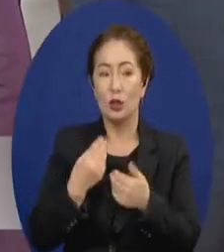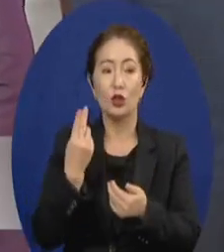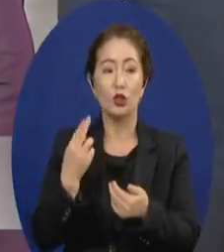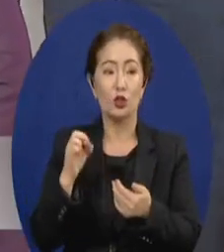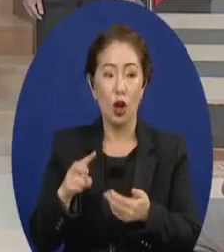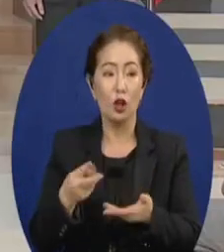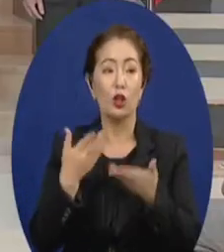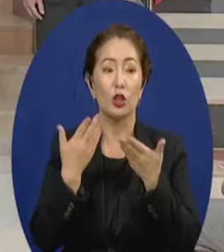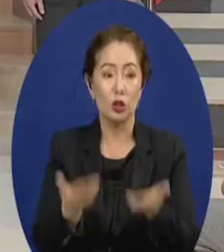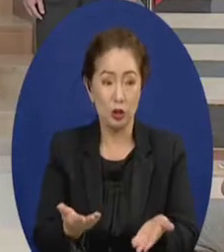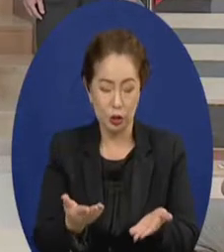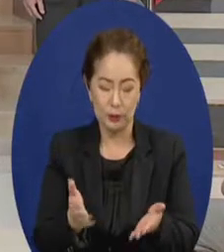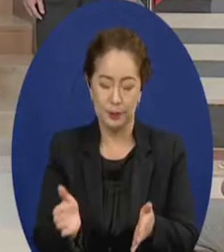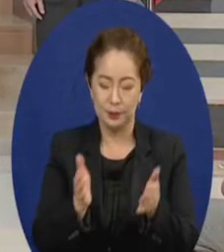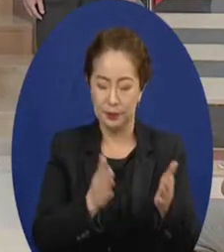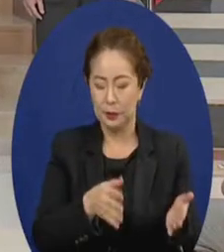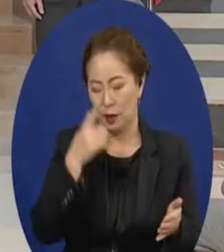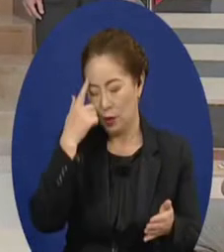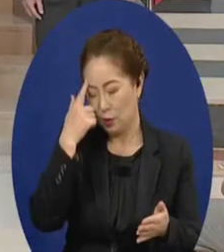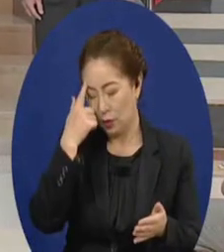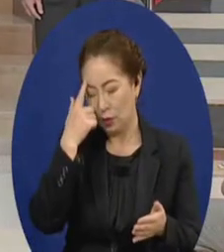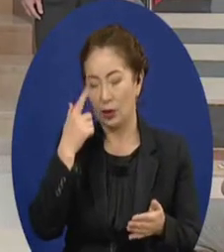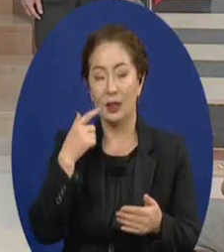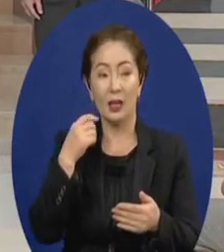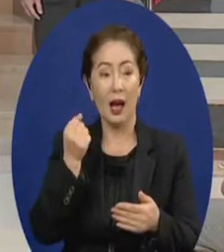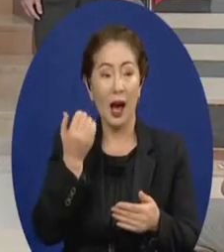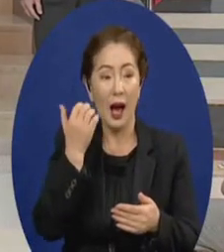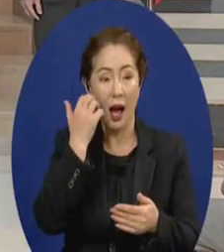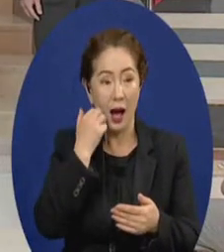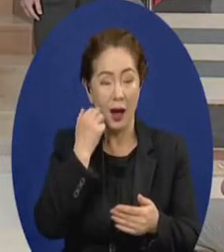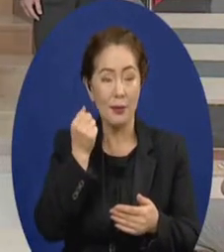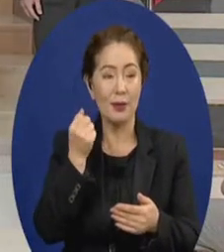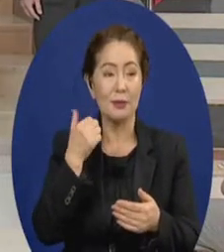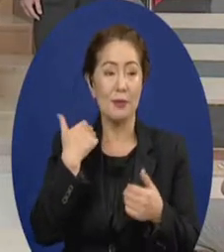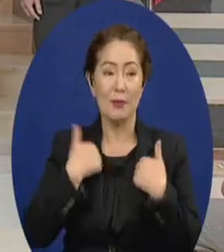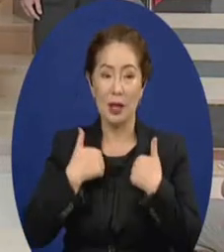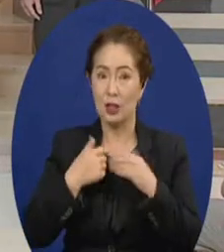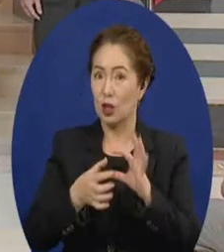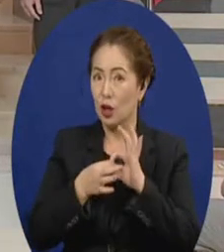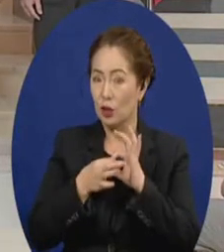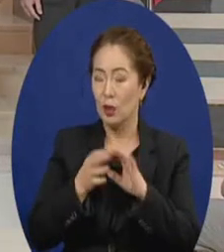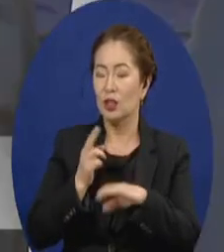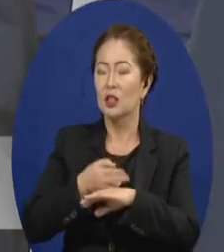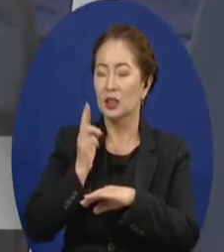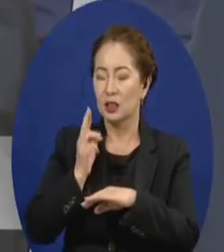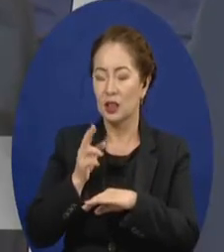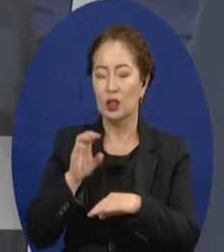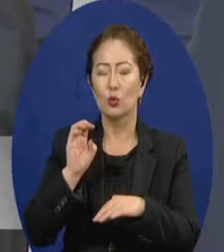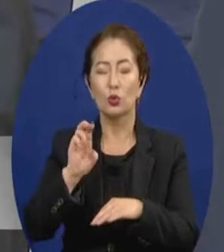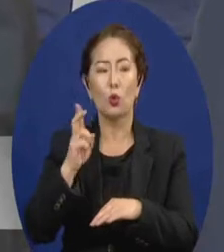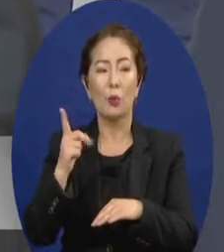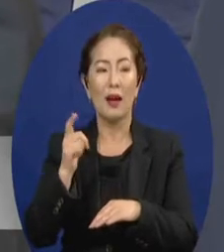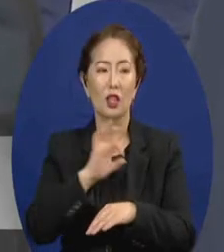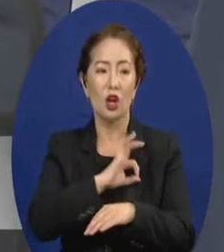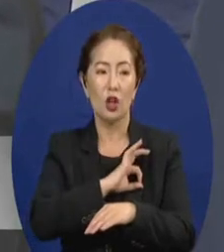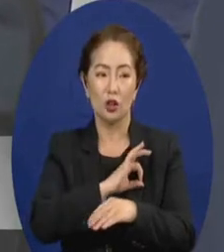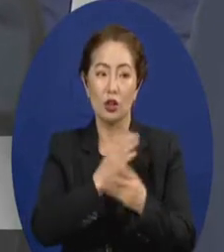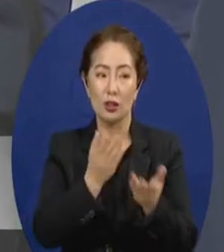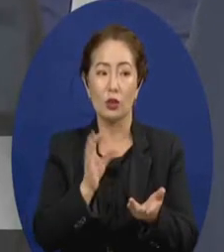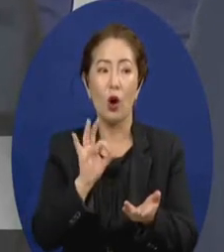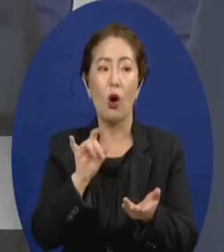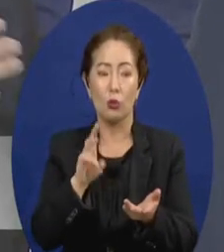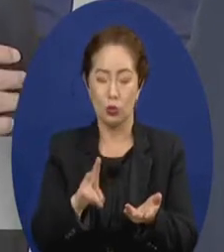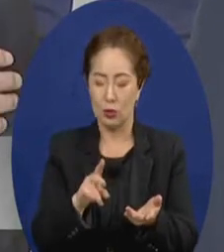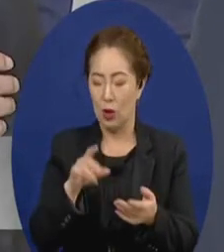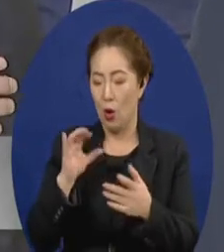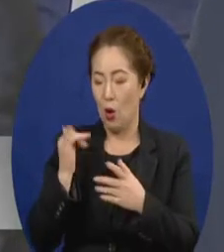байна. Харин Монголын Ахмадын багш нарын холбооны тэргүүн Монгол улсын Гавьяат багш Доржийн Амрыг скватри одонгоор шагналаа.